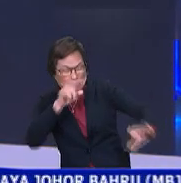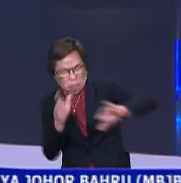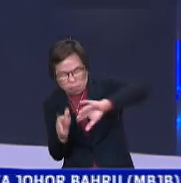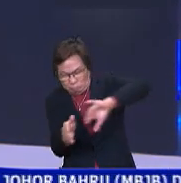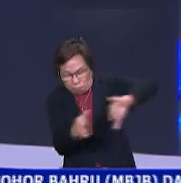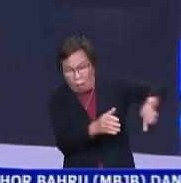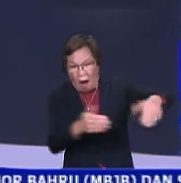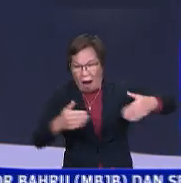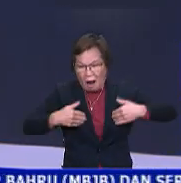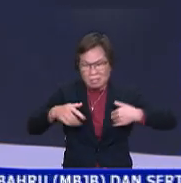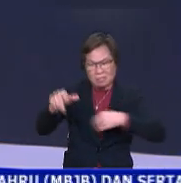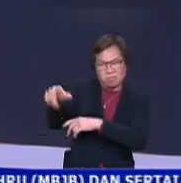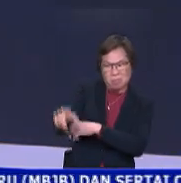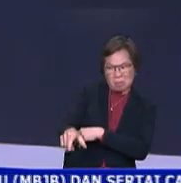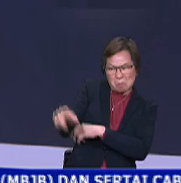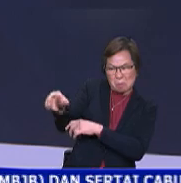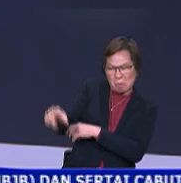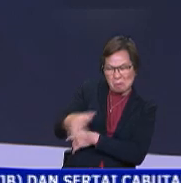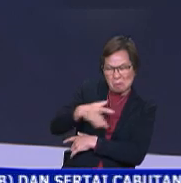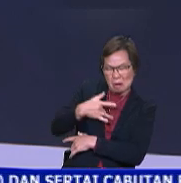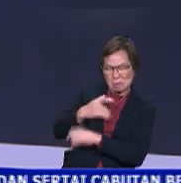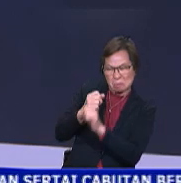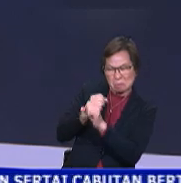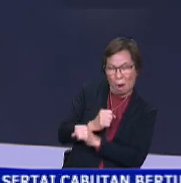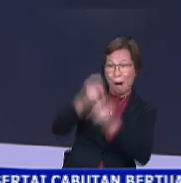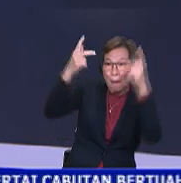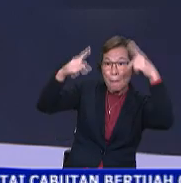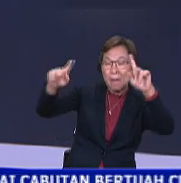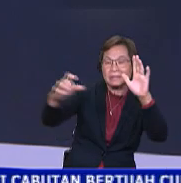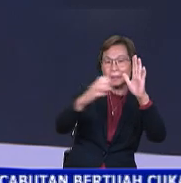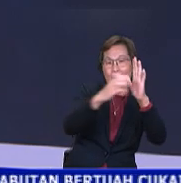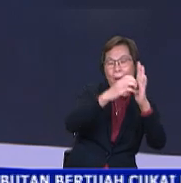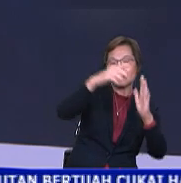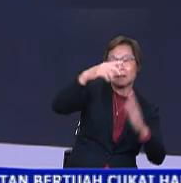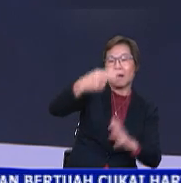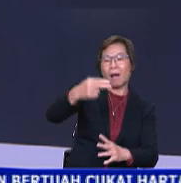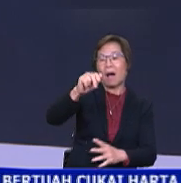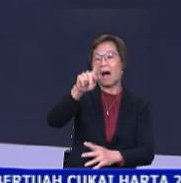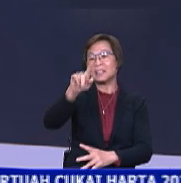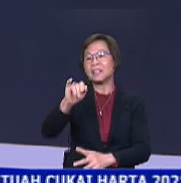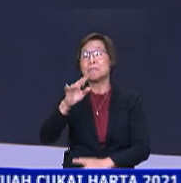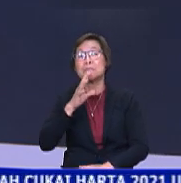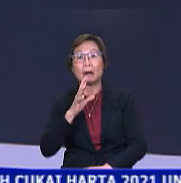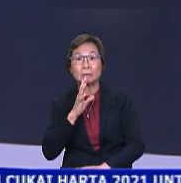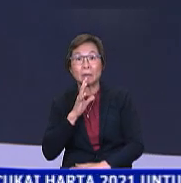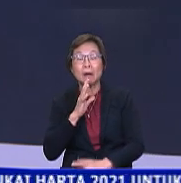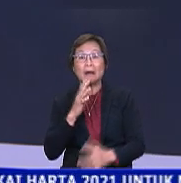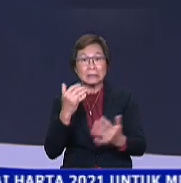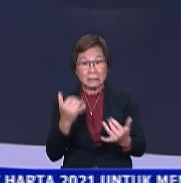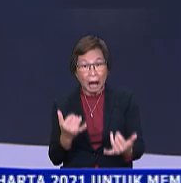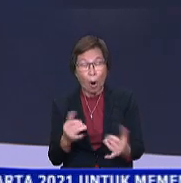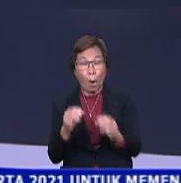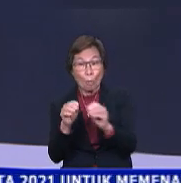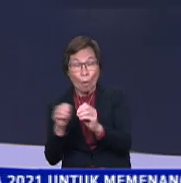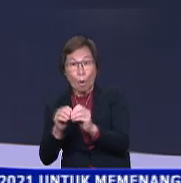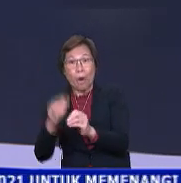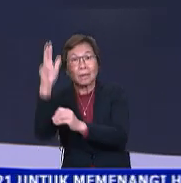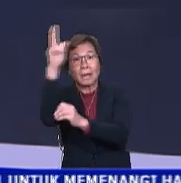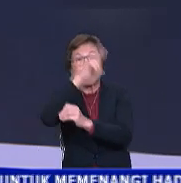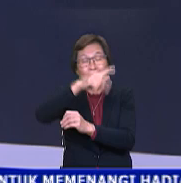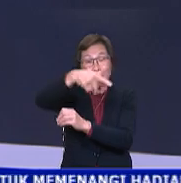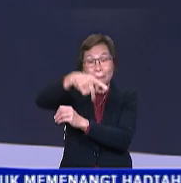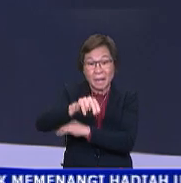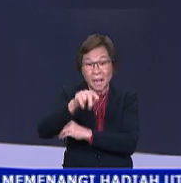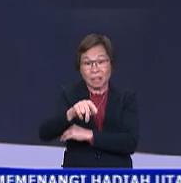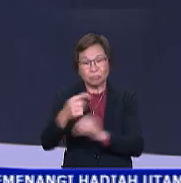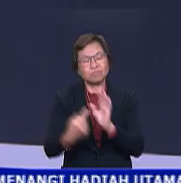menyebabkan ada pihak berasa tercabar. Presiden PAS Datuk Seri Abdul Hadi Awang berkata, ia lebih-lebih lagi apabila kerajaan